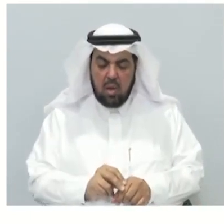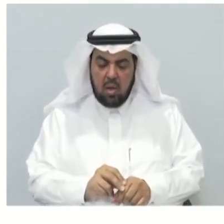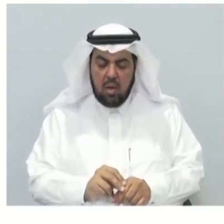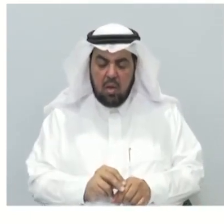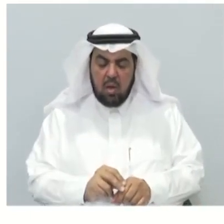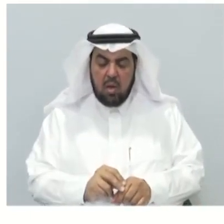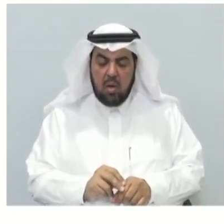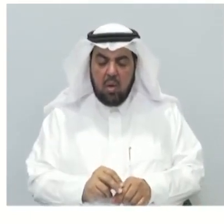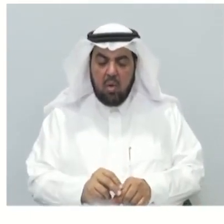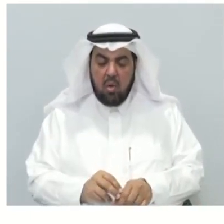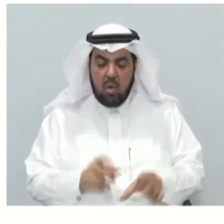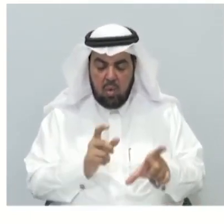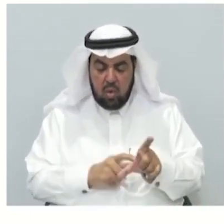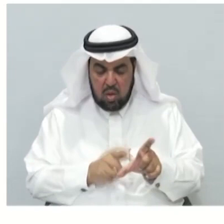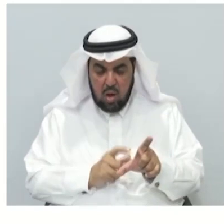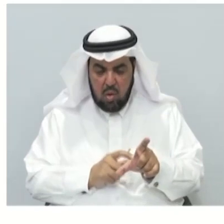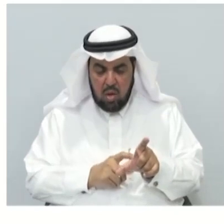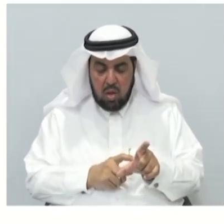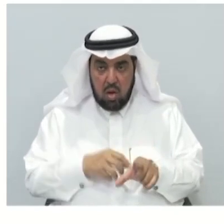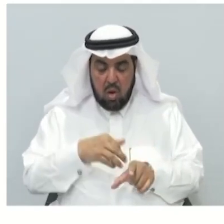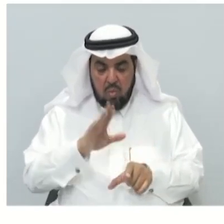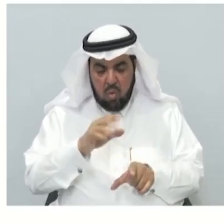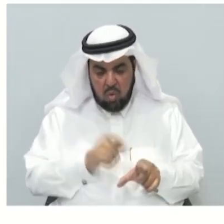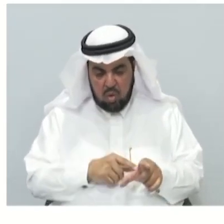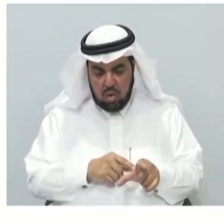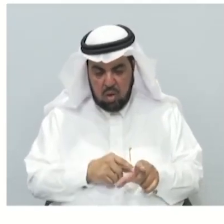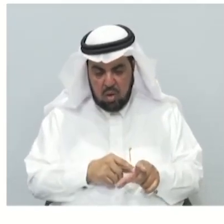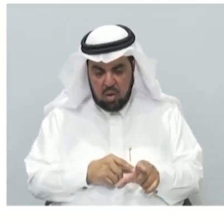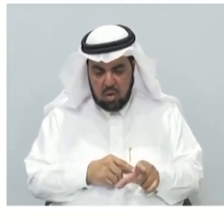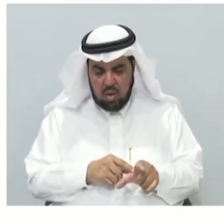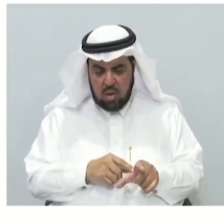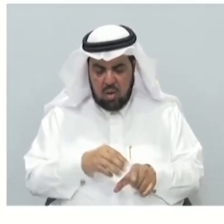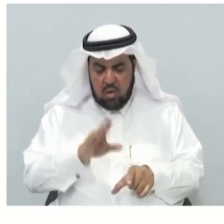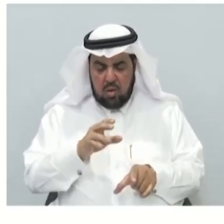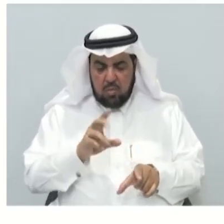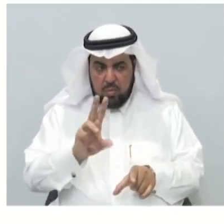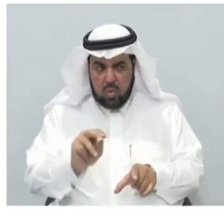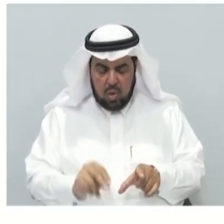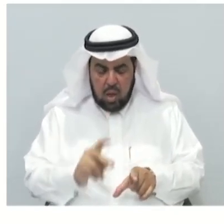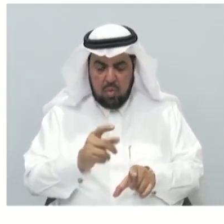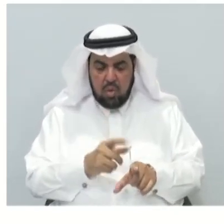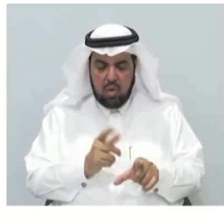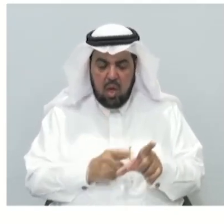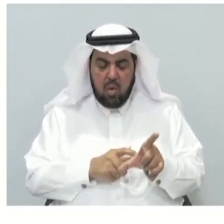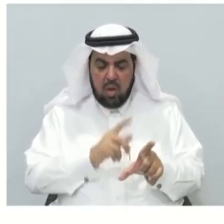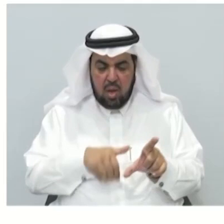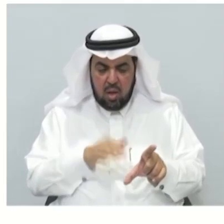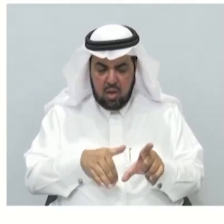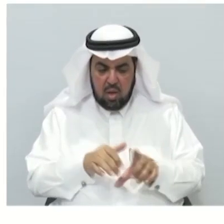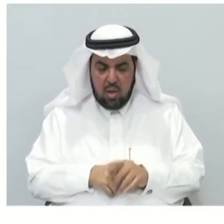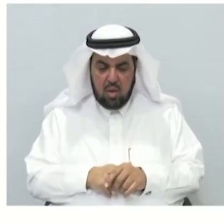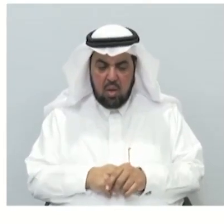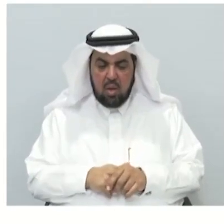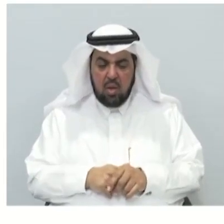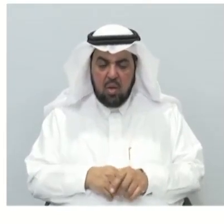اياه وال الزاويتين دي اي سي الزاويه هنا تطابق هذه الزاويه بي اي دي وان